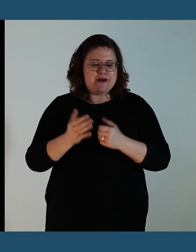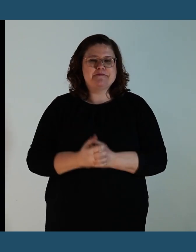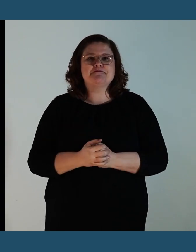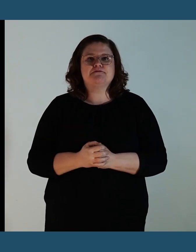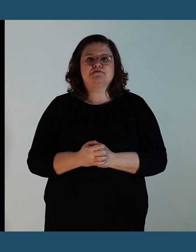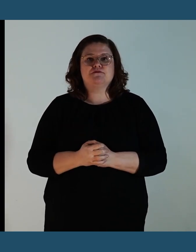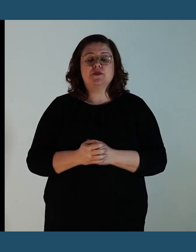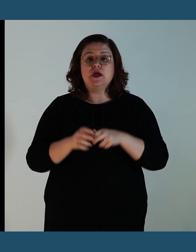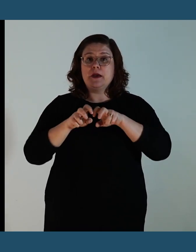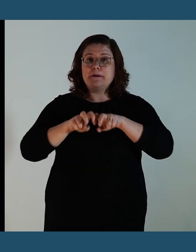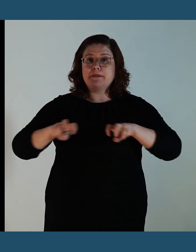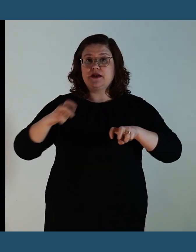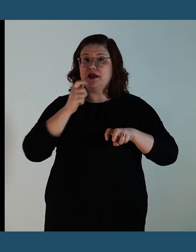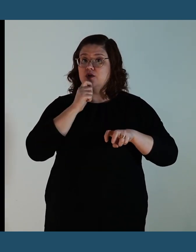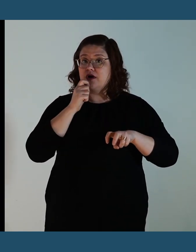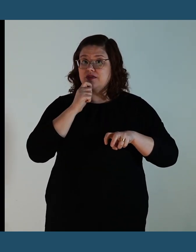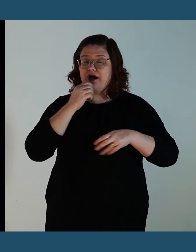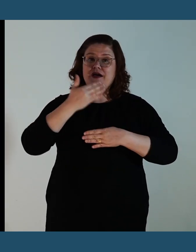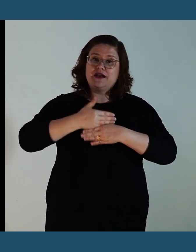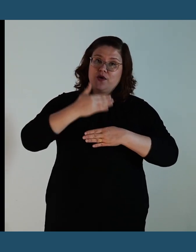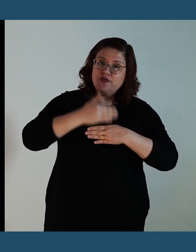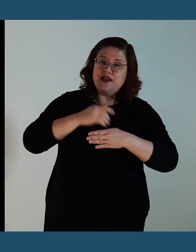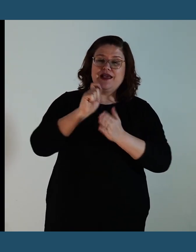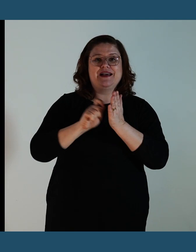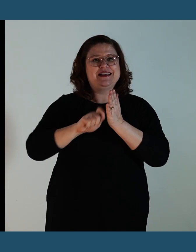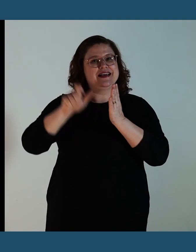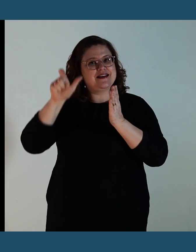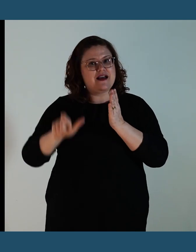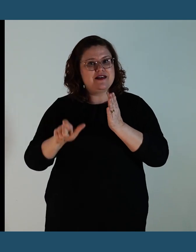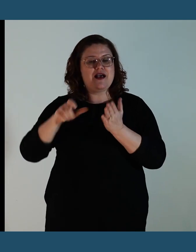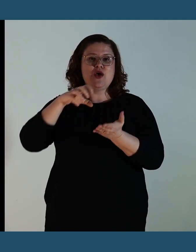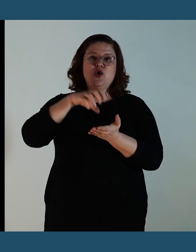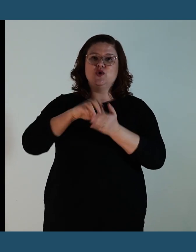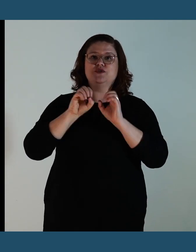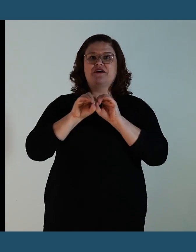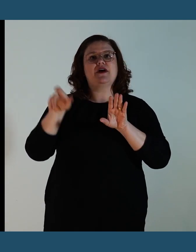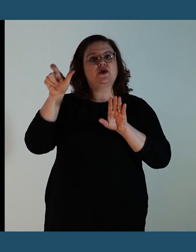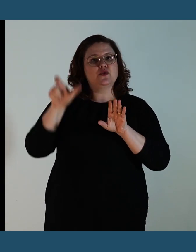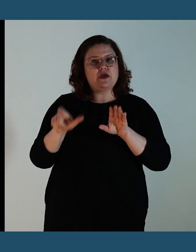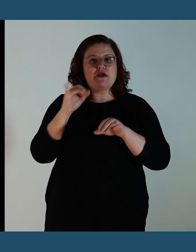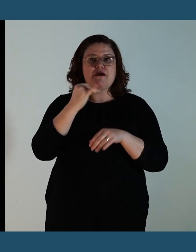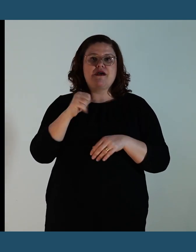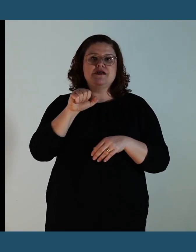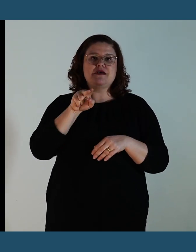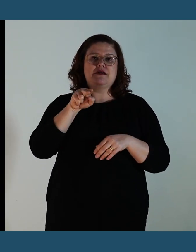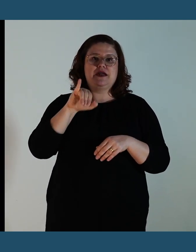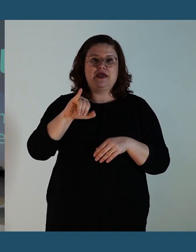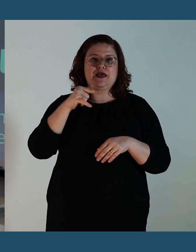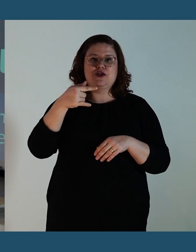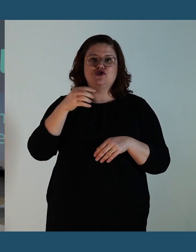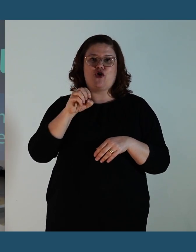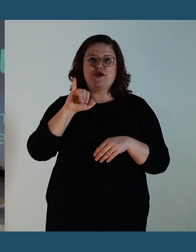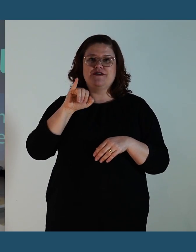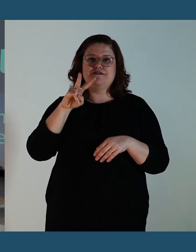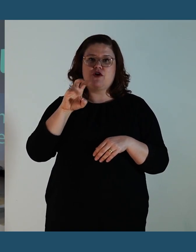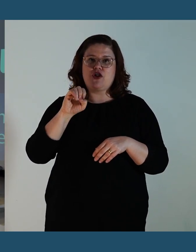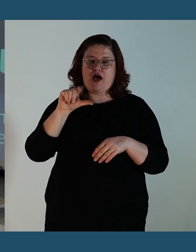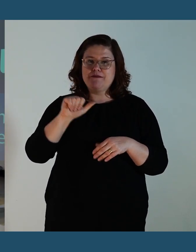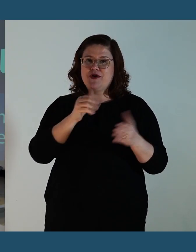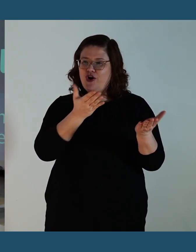Ja paneelikeskustelun juontaa näyttelijä, kirjailija ja yhteiskunnallinen vaikuttaja Jani Toivola. Ole hyvä.